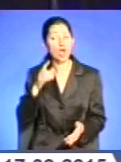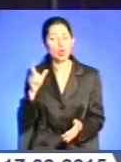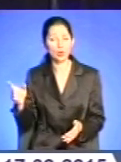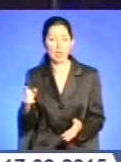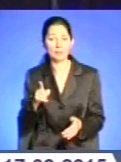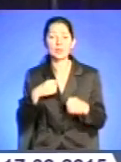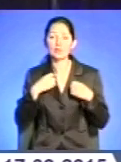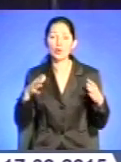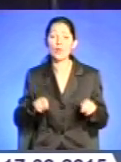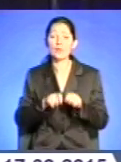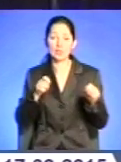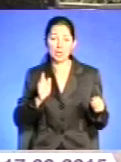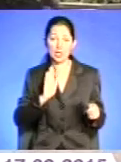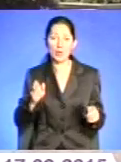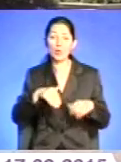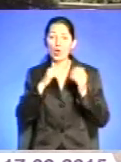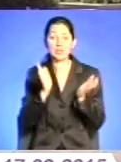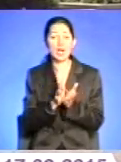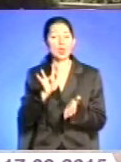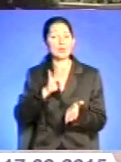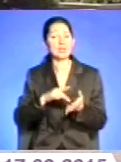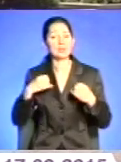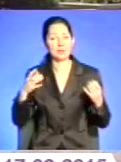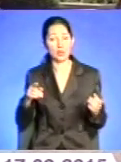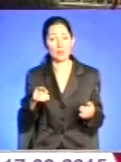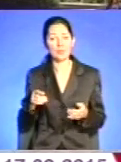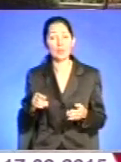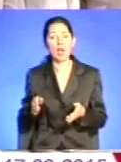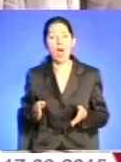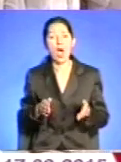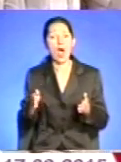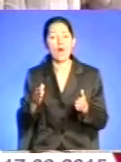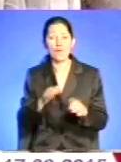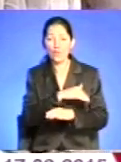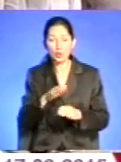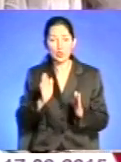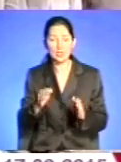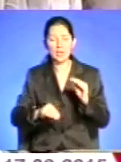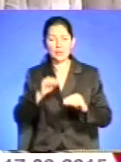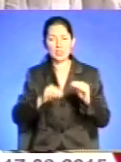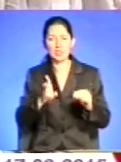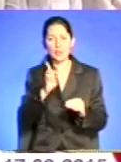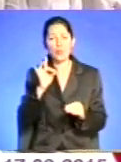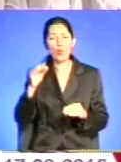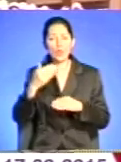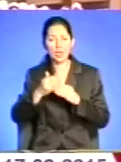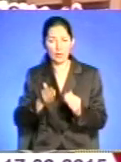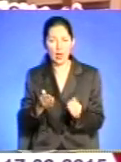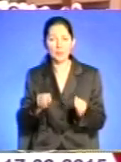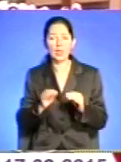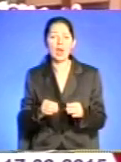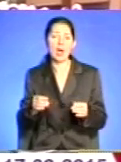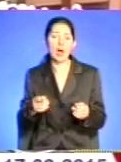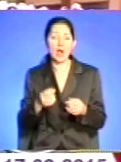стало загальноміським святом. Її не лише встелили бруківкою, а й замінили комунікацією, щоб попередити аварійні